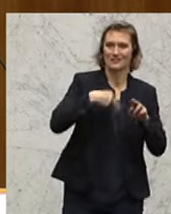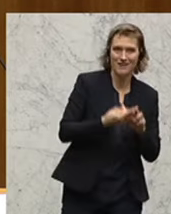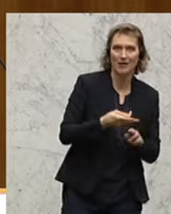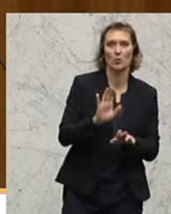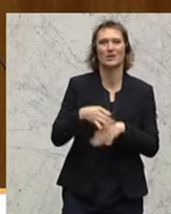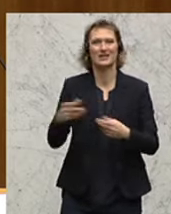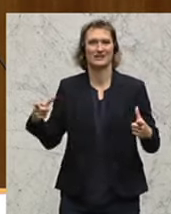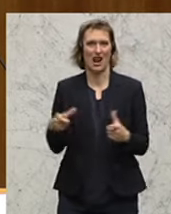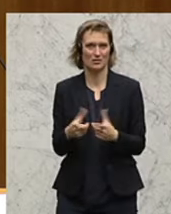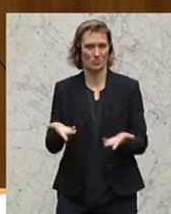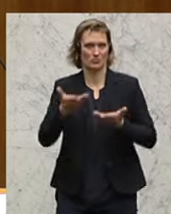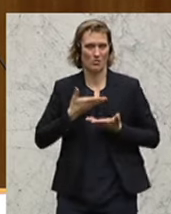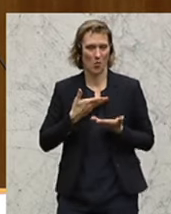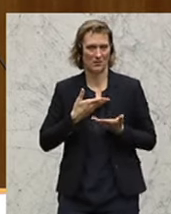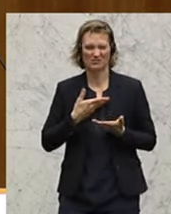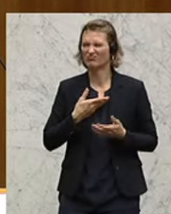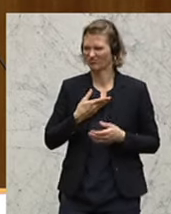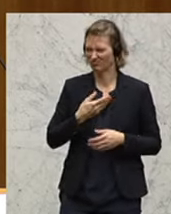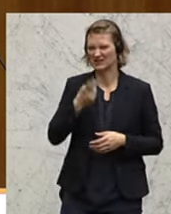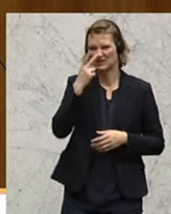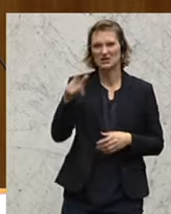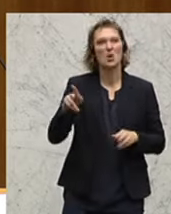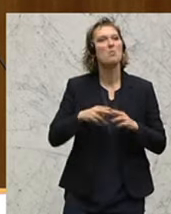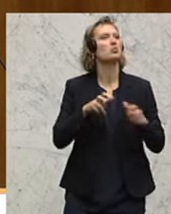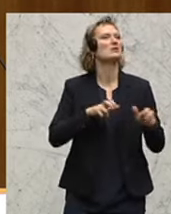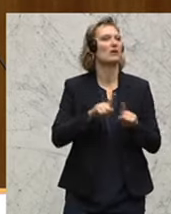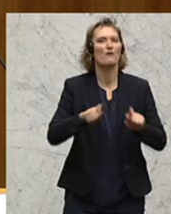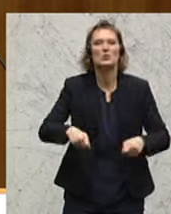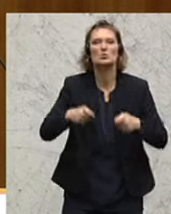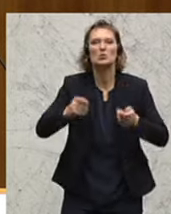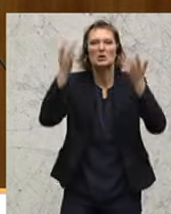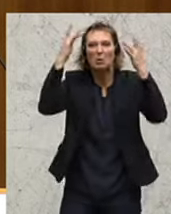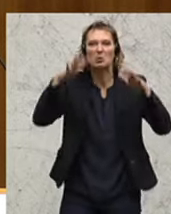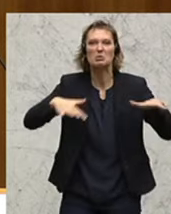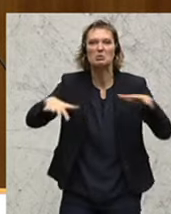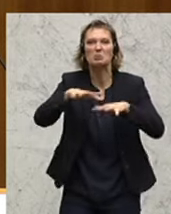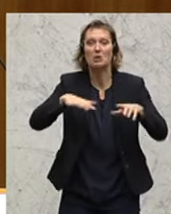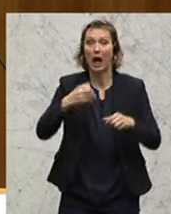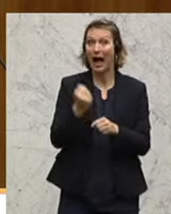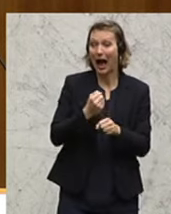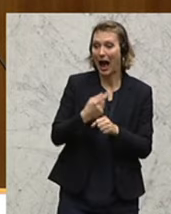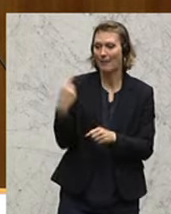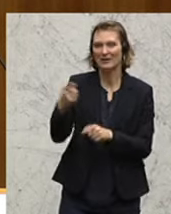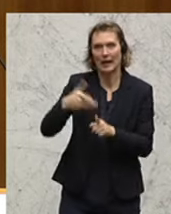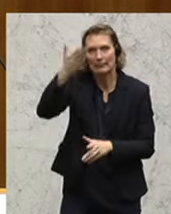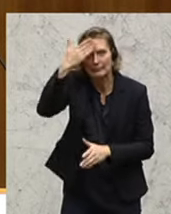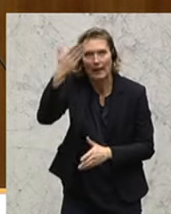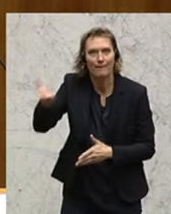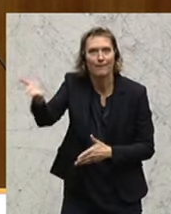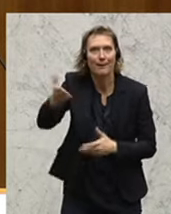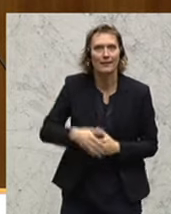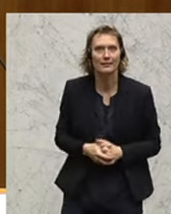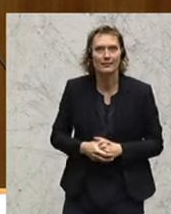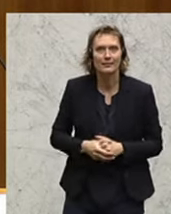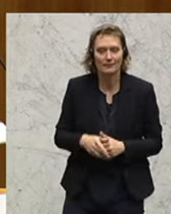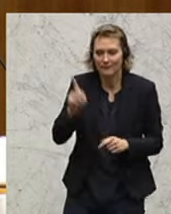ist leistungsfeindlich. Die Bundesregierung hat eine Kultur gezüchtet, in der die, die arbeiten, zu den Deppen gemacht werden.